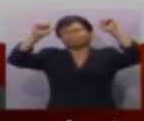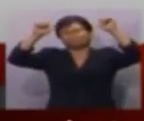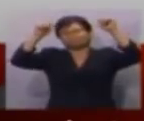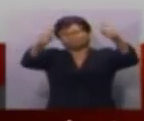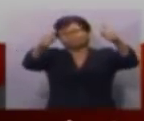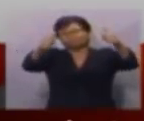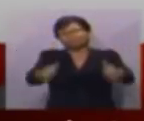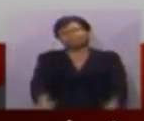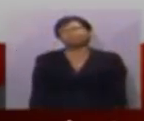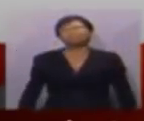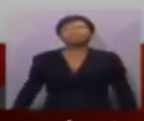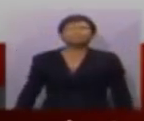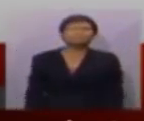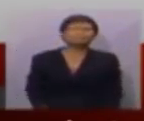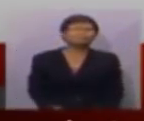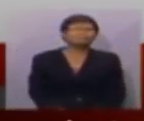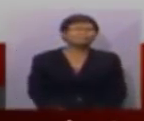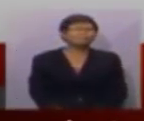hebat.